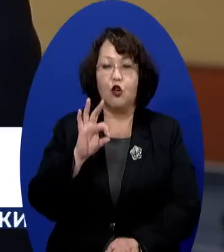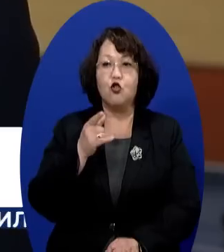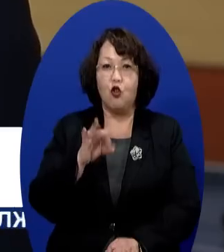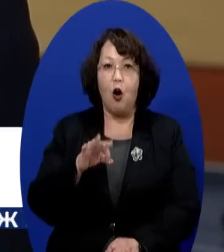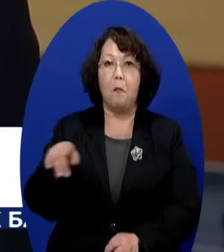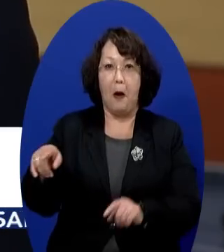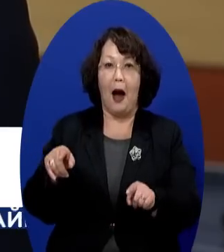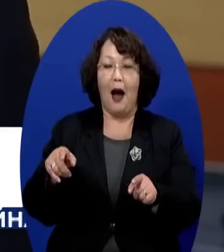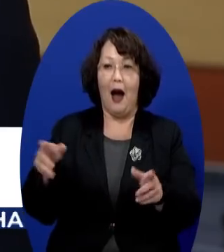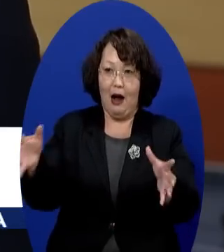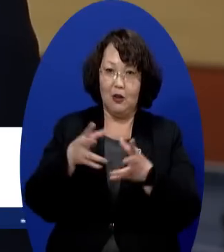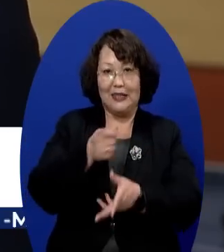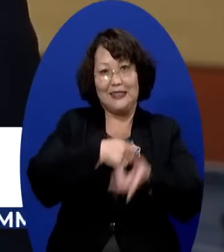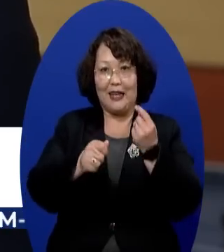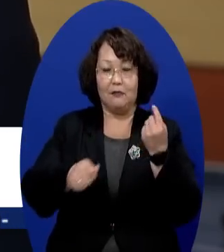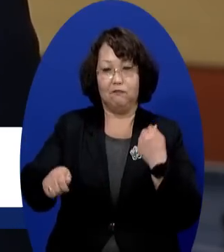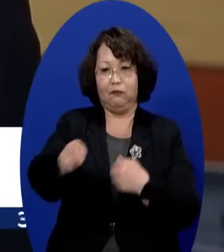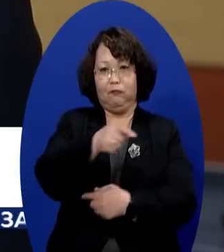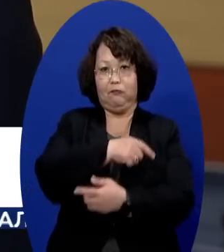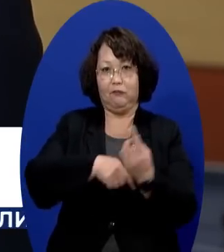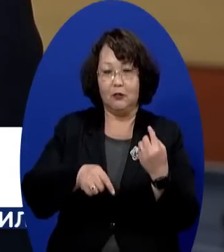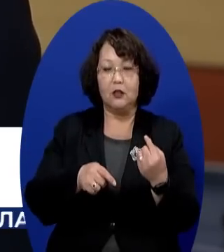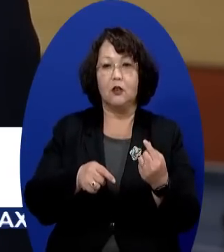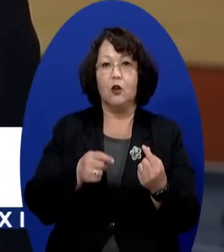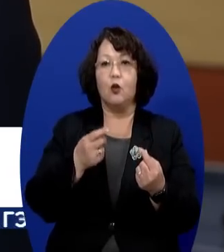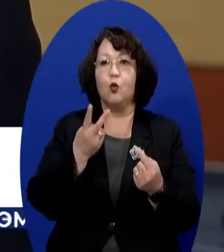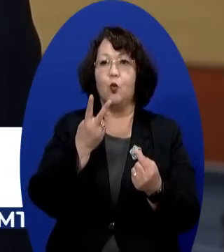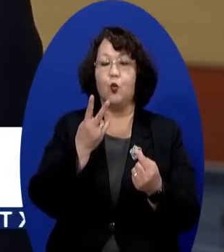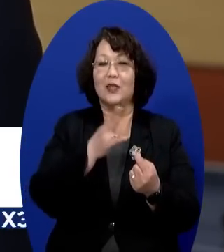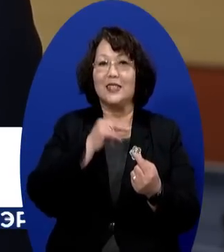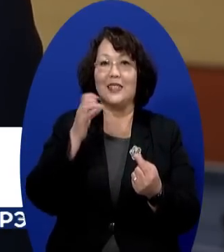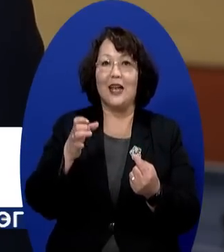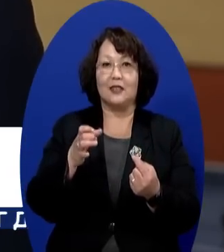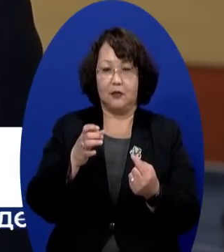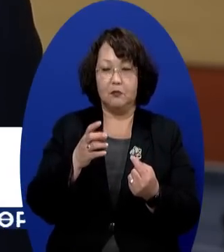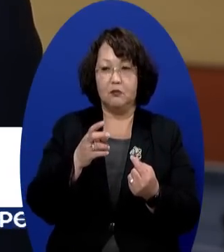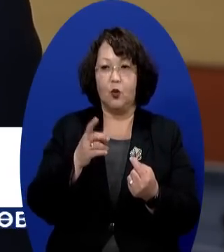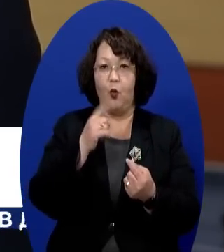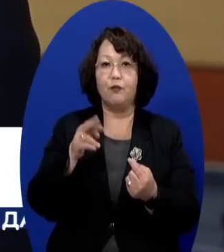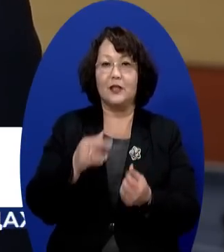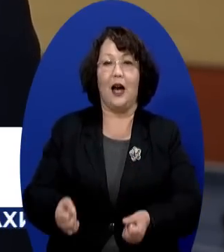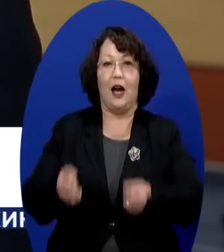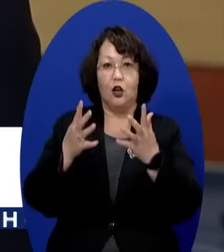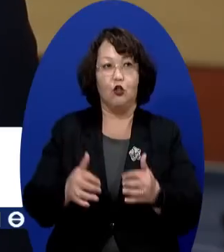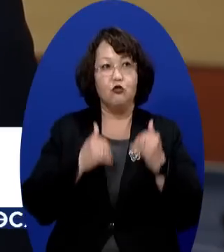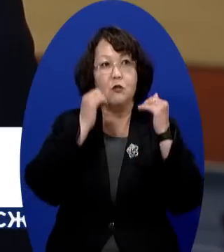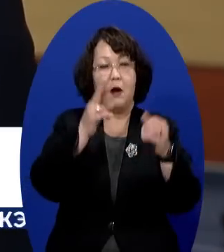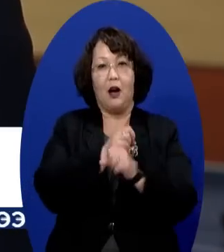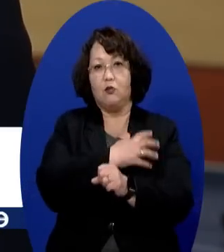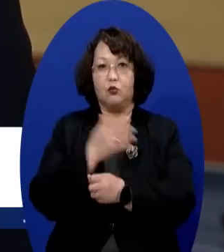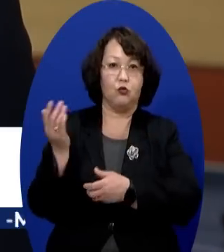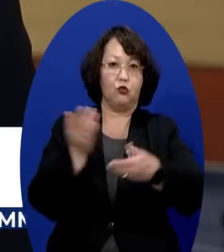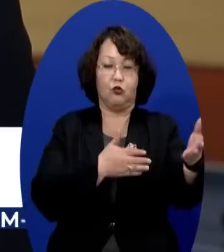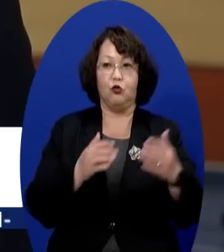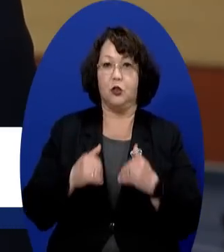зээлийн эргэлтэнд оруулж, за тэгээд тухайн компани маань үнцаас гарган хөгжлийн банкнд эзэмшүүлэх улмаар хөгжлийн банк